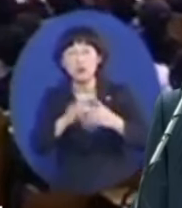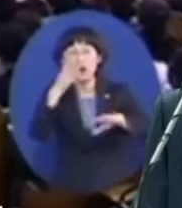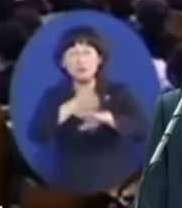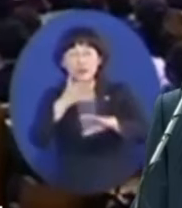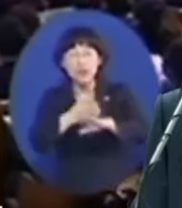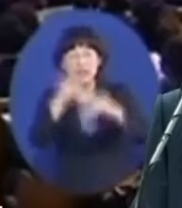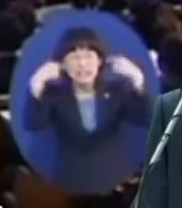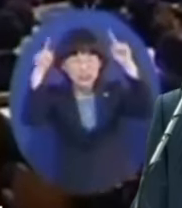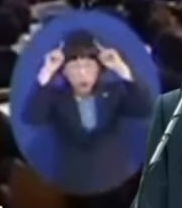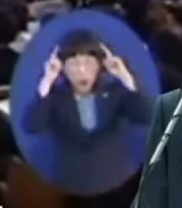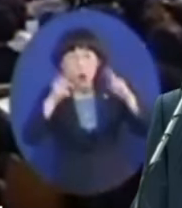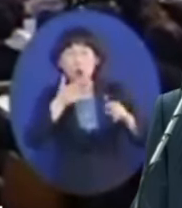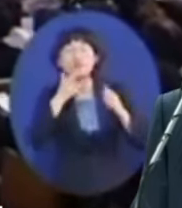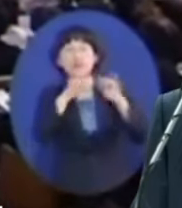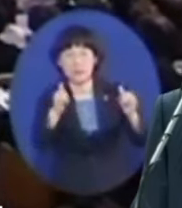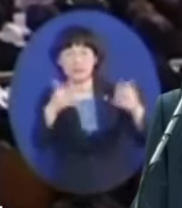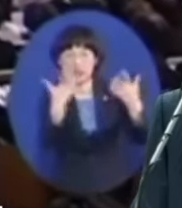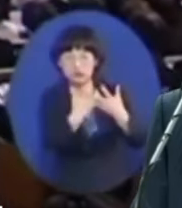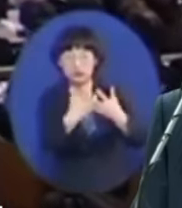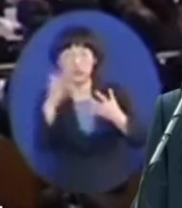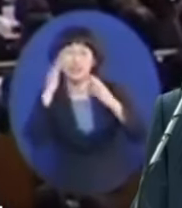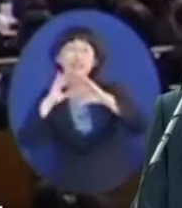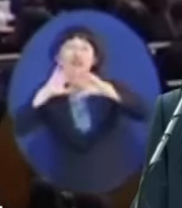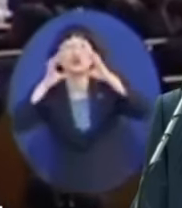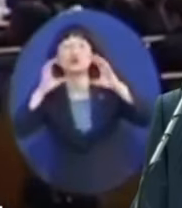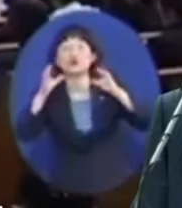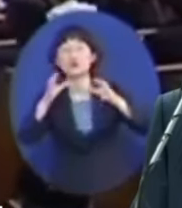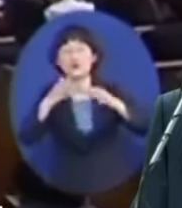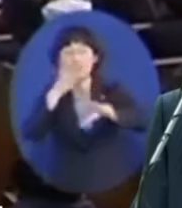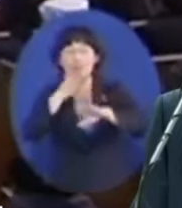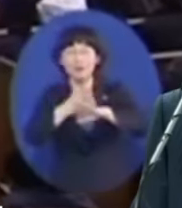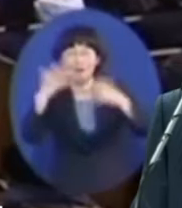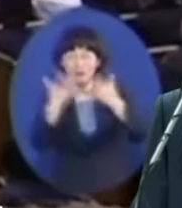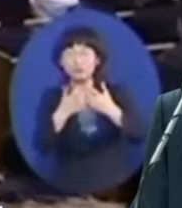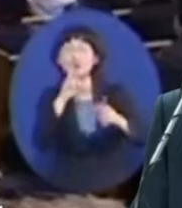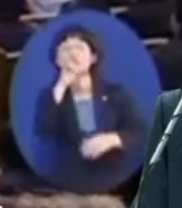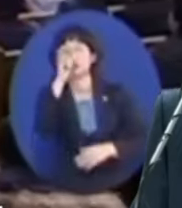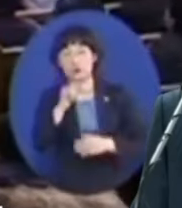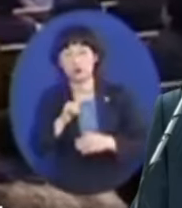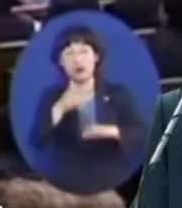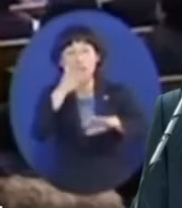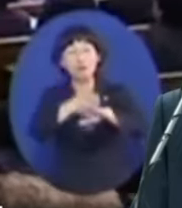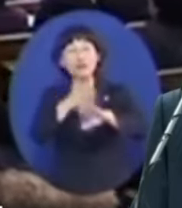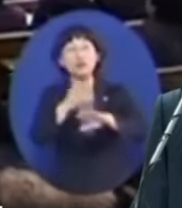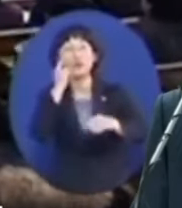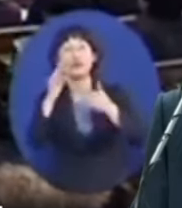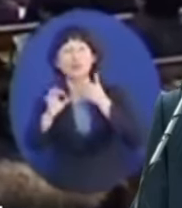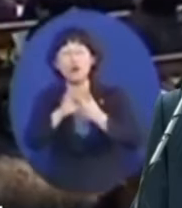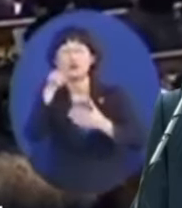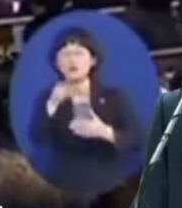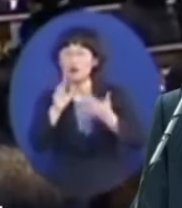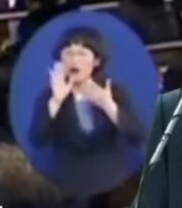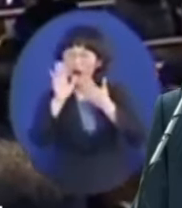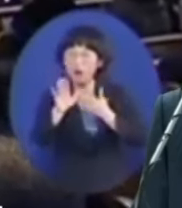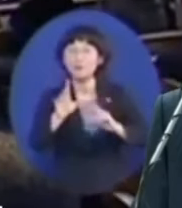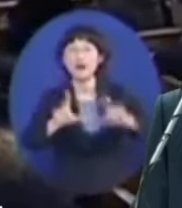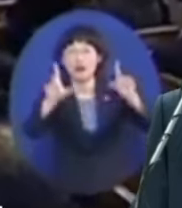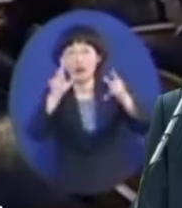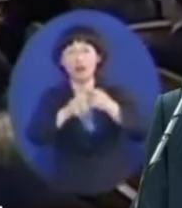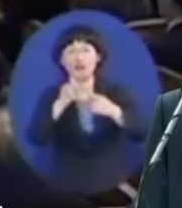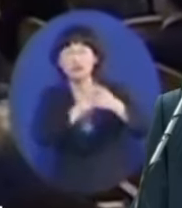아는 사람들로 가득 찬 곳이라고 말하고 있습니다. 감사하지 못하면 그 앞날에 더 도와줄 사람이